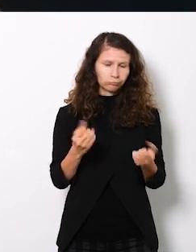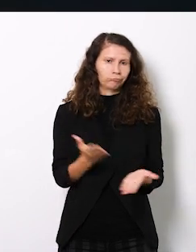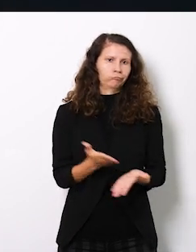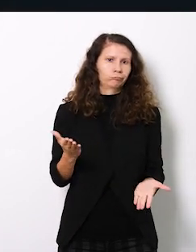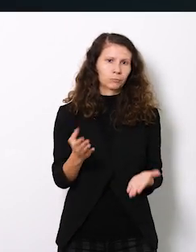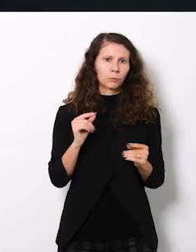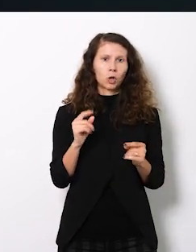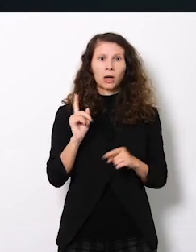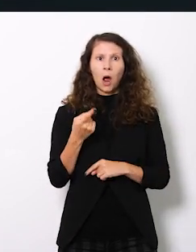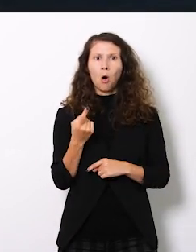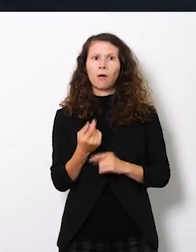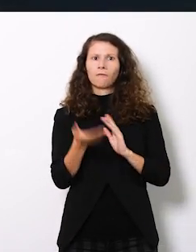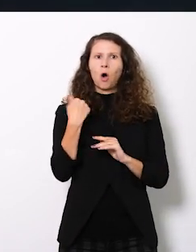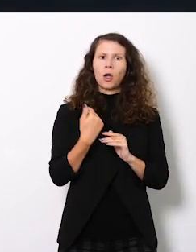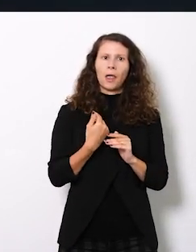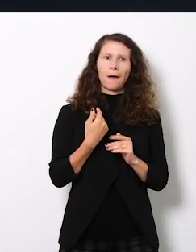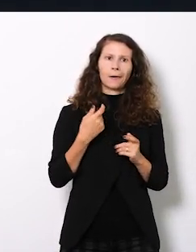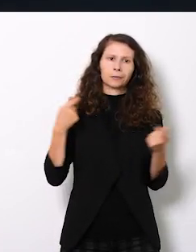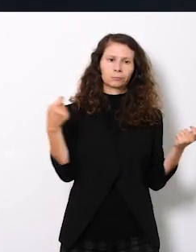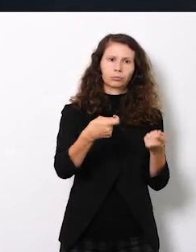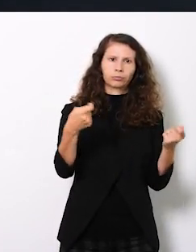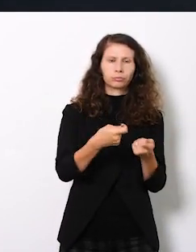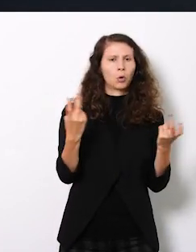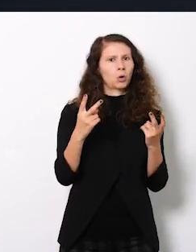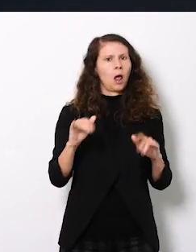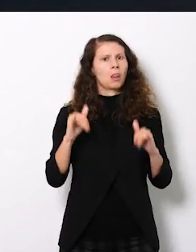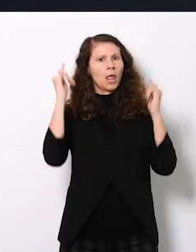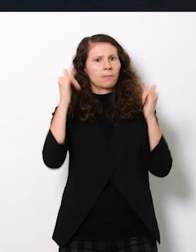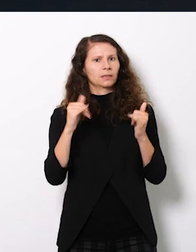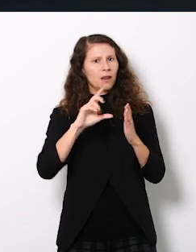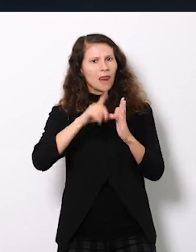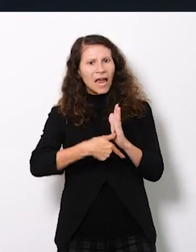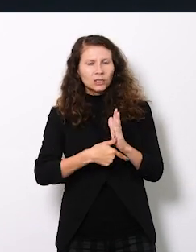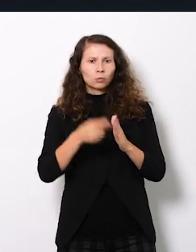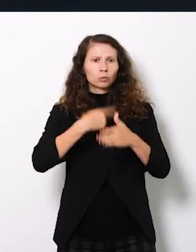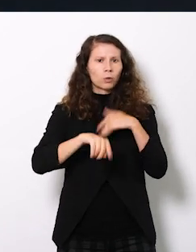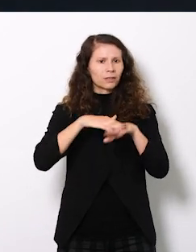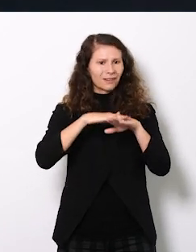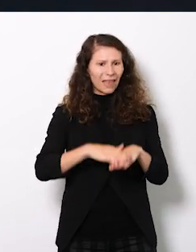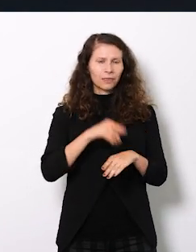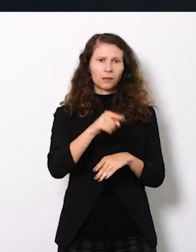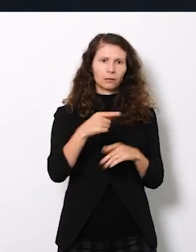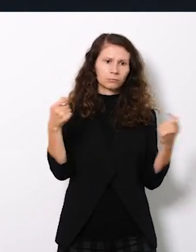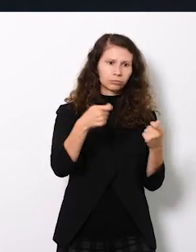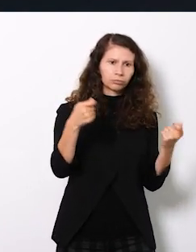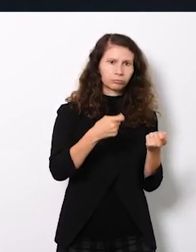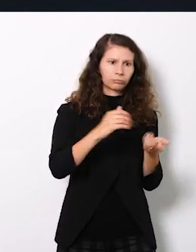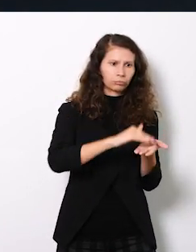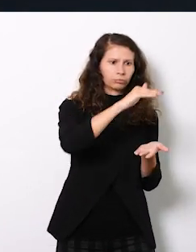mal, Anwartschaften erworben hast, was du für eine Lebensleistung über die Rente erworben hast, bleibt dann